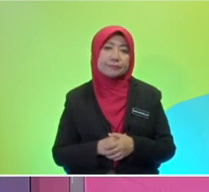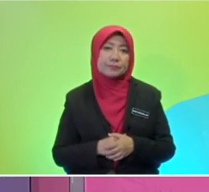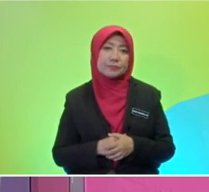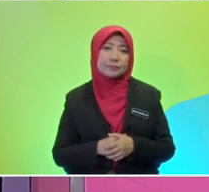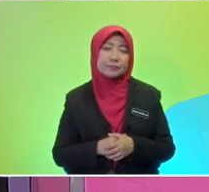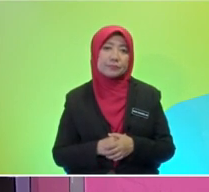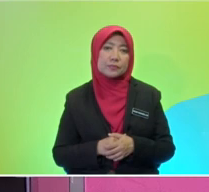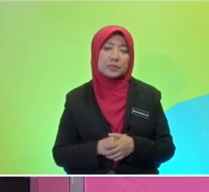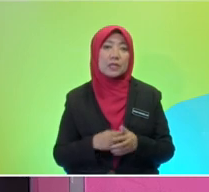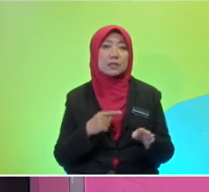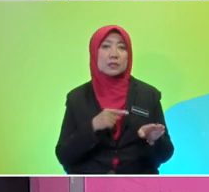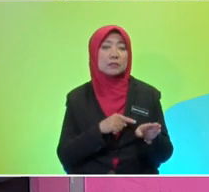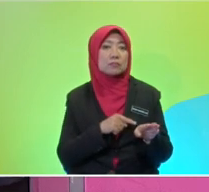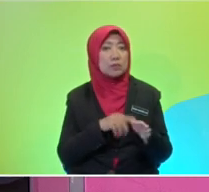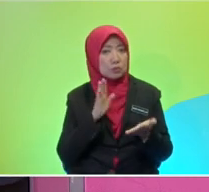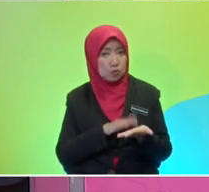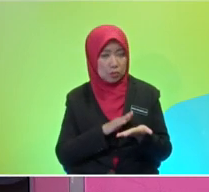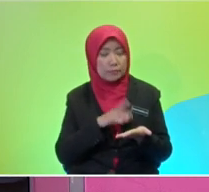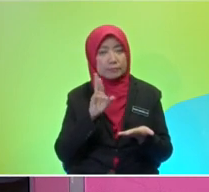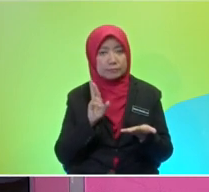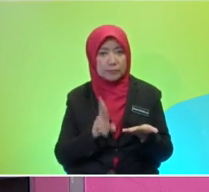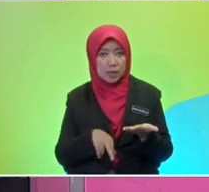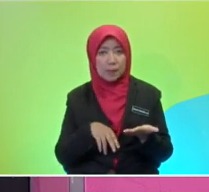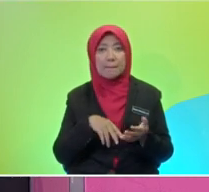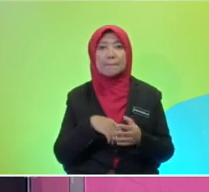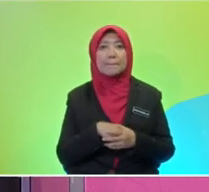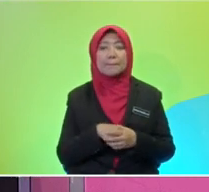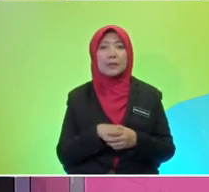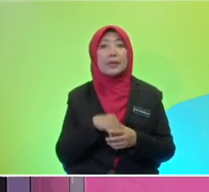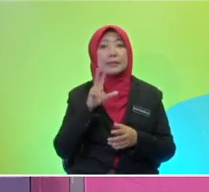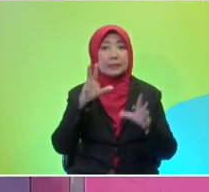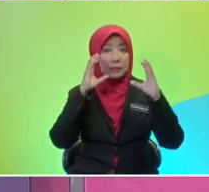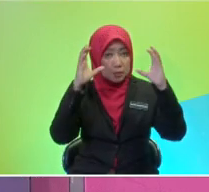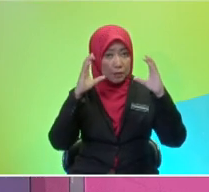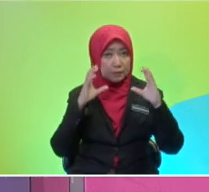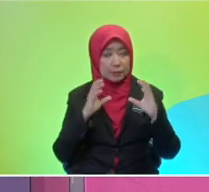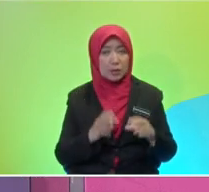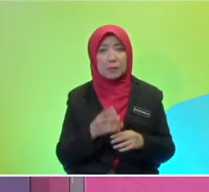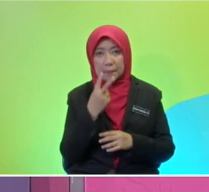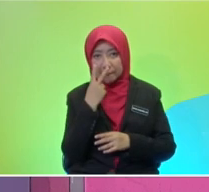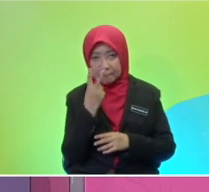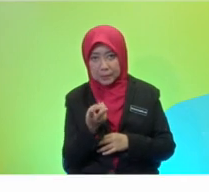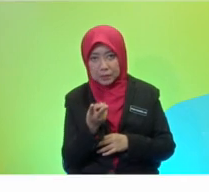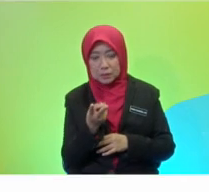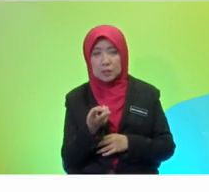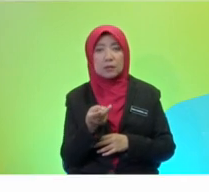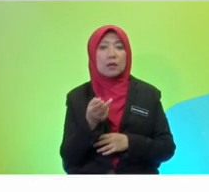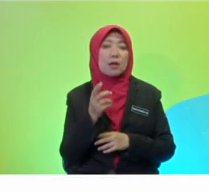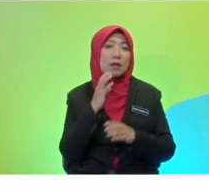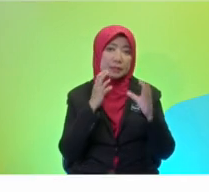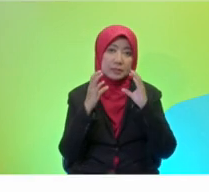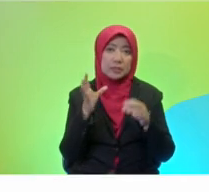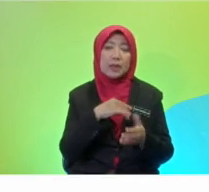Oke di sekolah rendah pelaksanaan PBB dalam matematika adalah melalui tiga cara yaitu pembahaan lisan dan